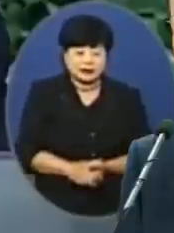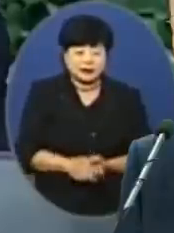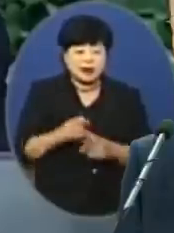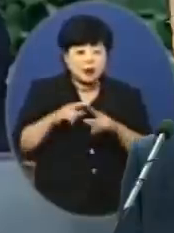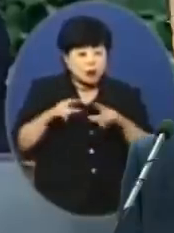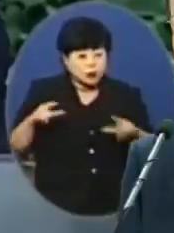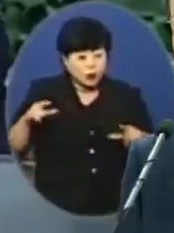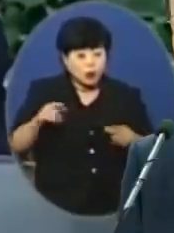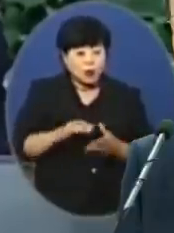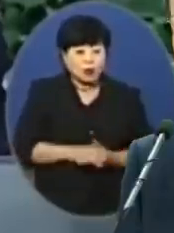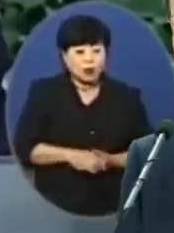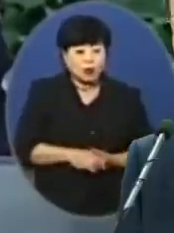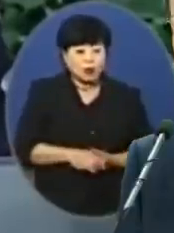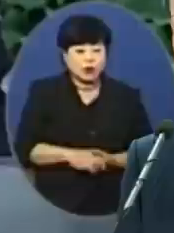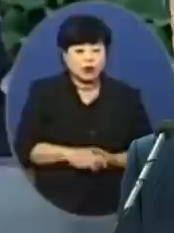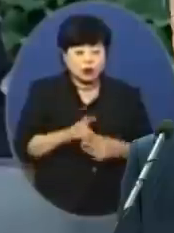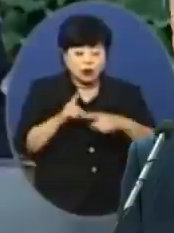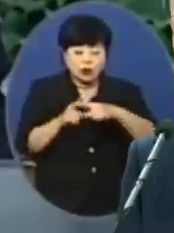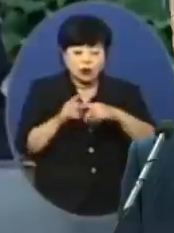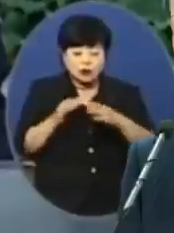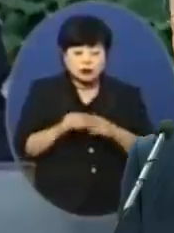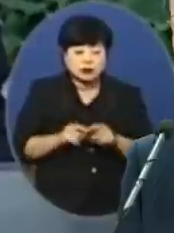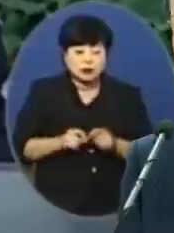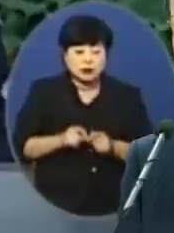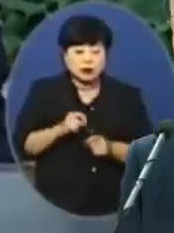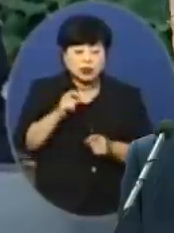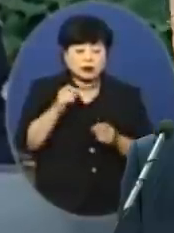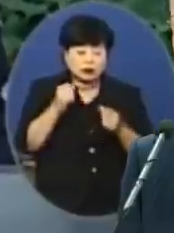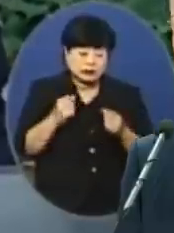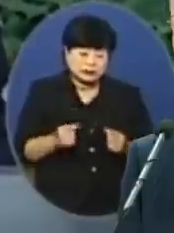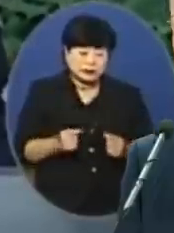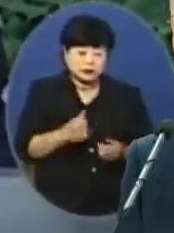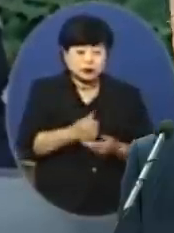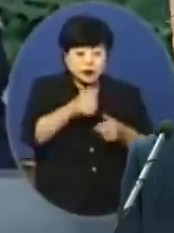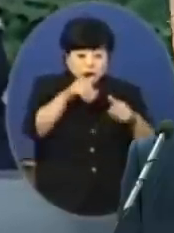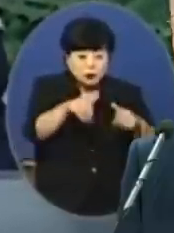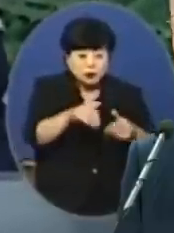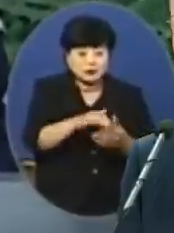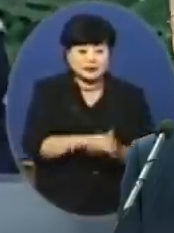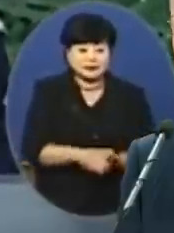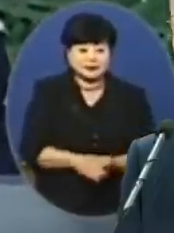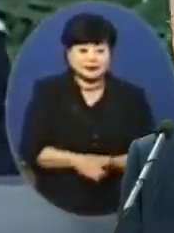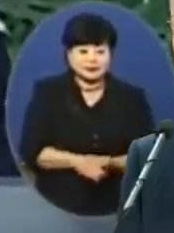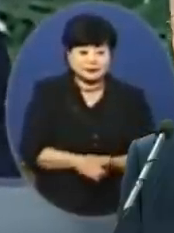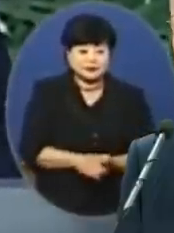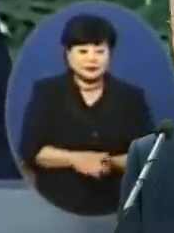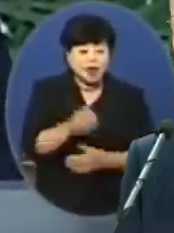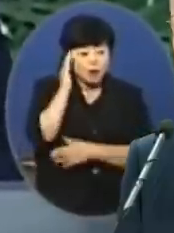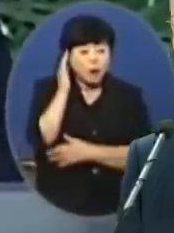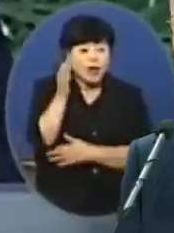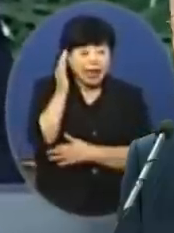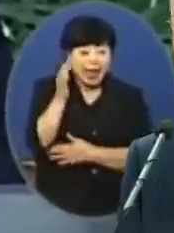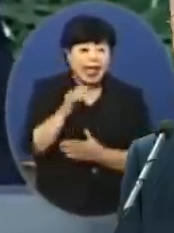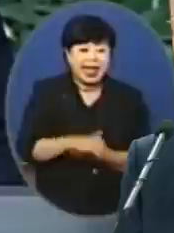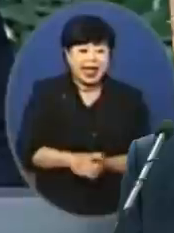대개 우리 교회에서 오랫동안 심호하다가 나간 주의 종들은 목회